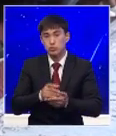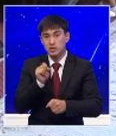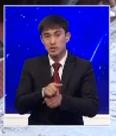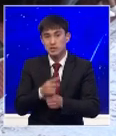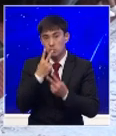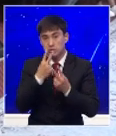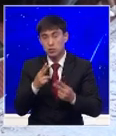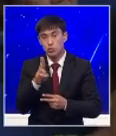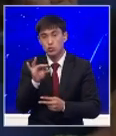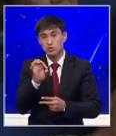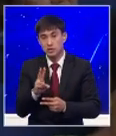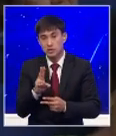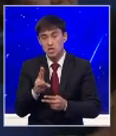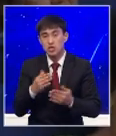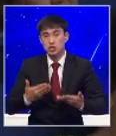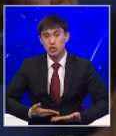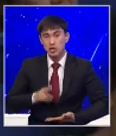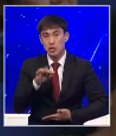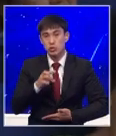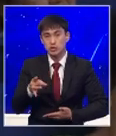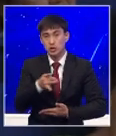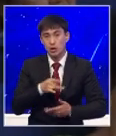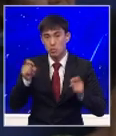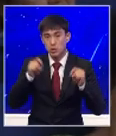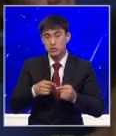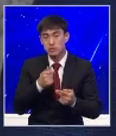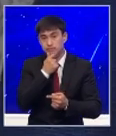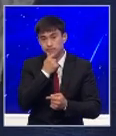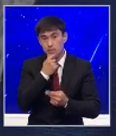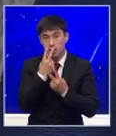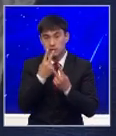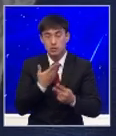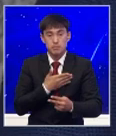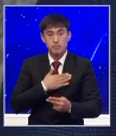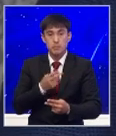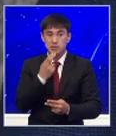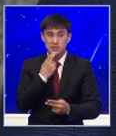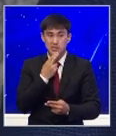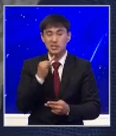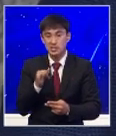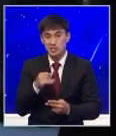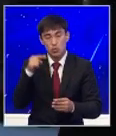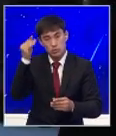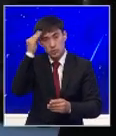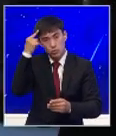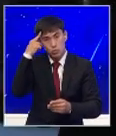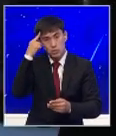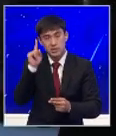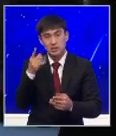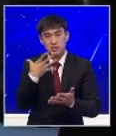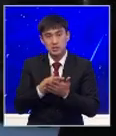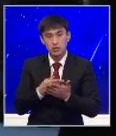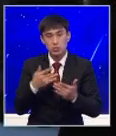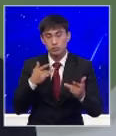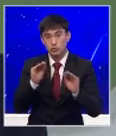зрителям спектакль жители кирбулакского района пришедшие на представление смогли не только от души посмеяться но и глубоко задуматься над